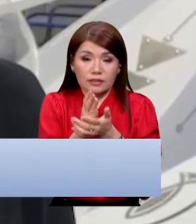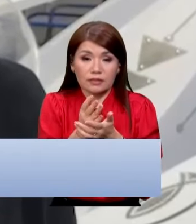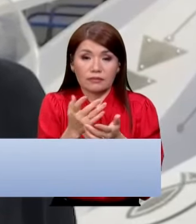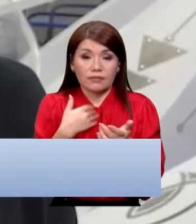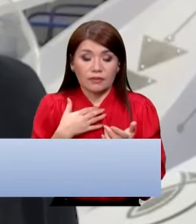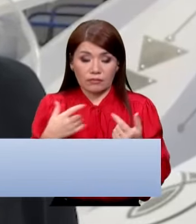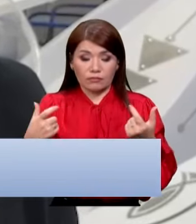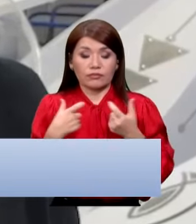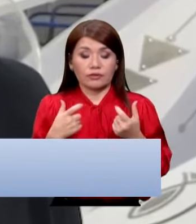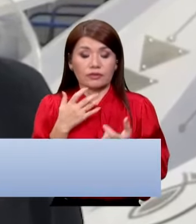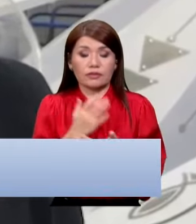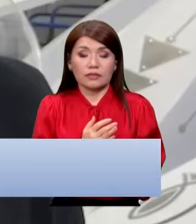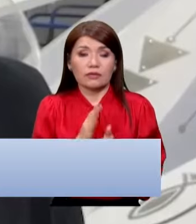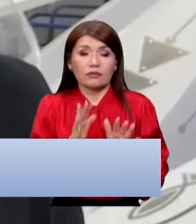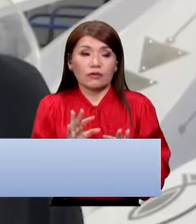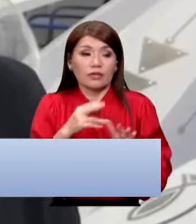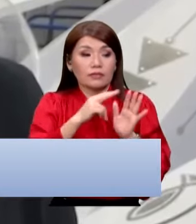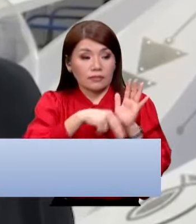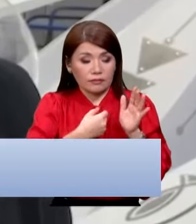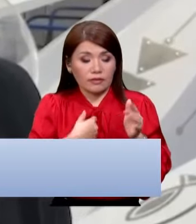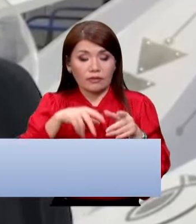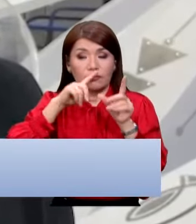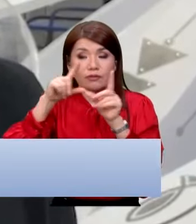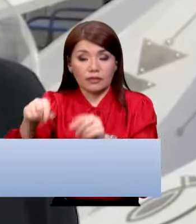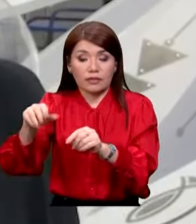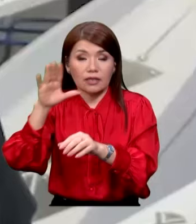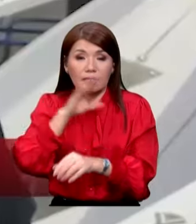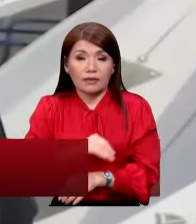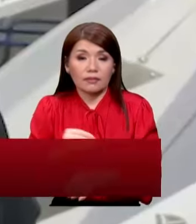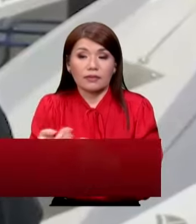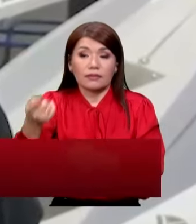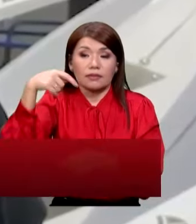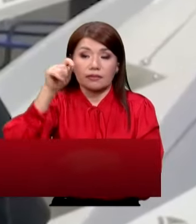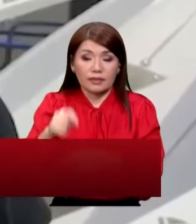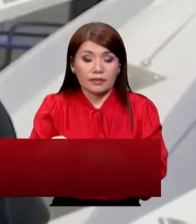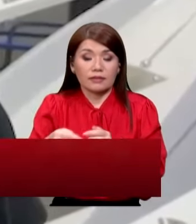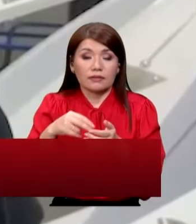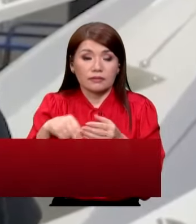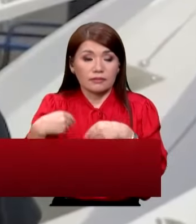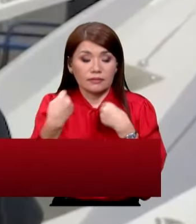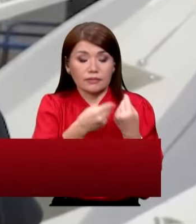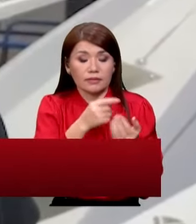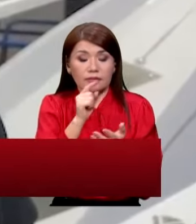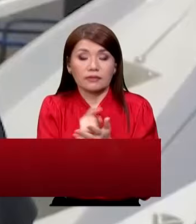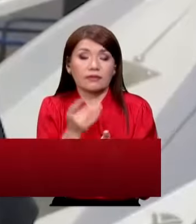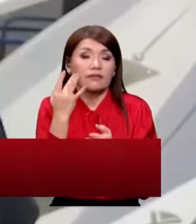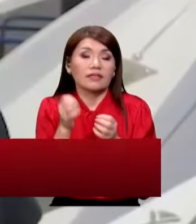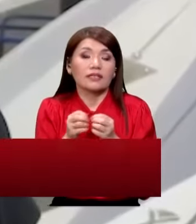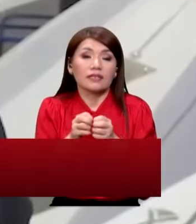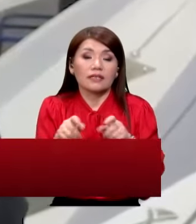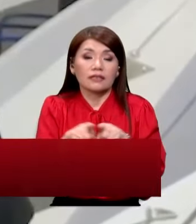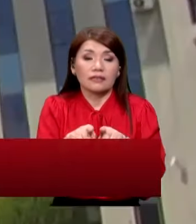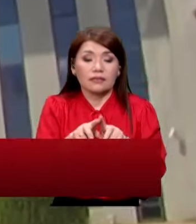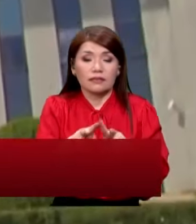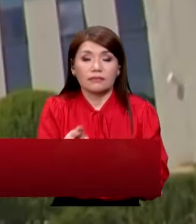өзіме шектеу бар, мен тек қана рұқсатпен шығам, келгесін міндетті түрде есеп берем. Дәл сонда шектеулер бұрынғы қызметкерлерге де